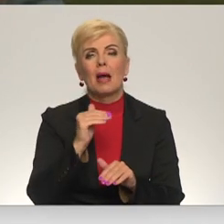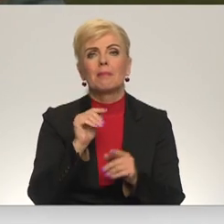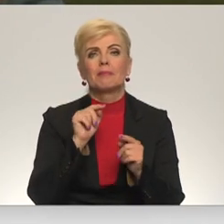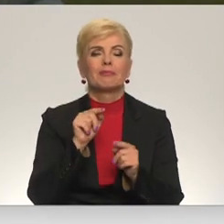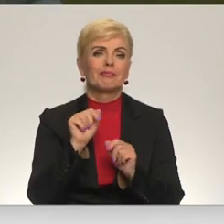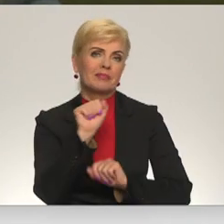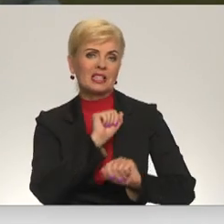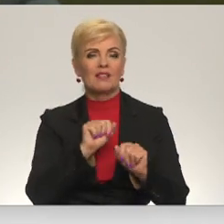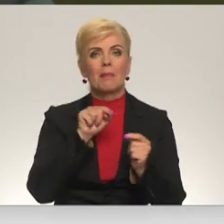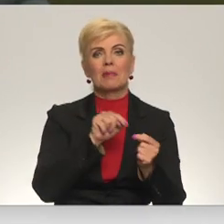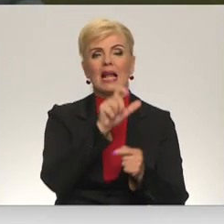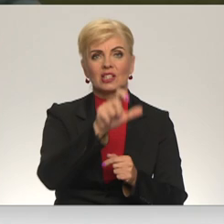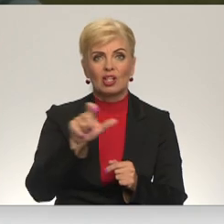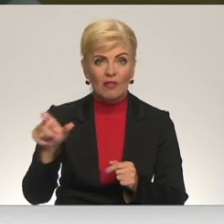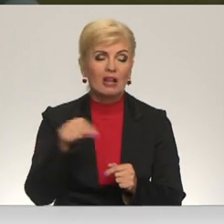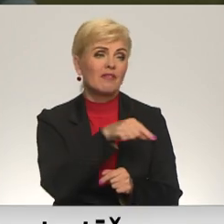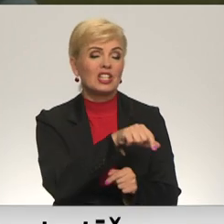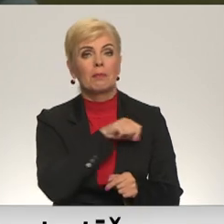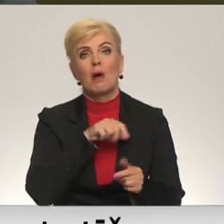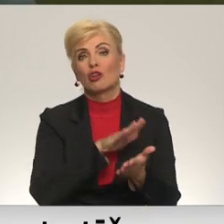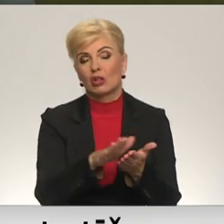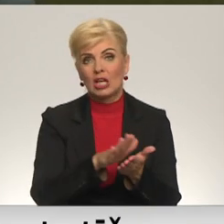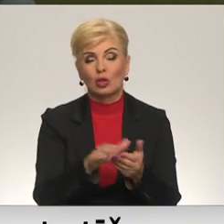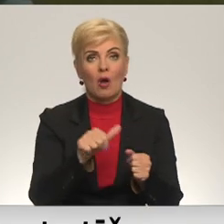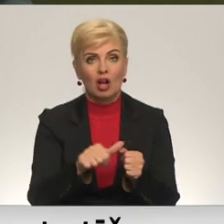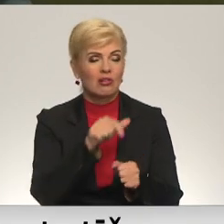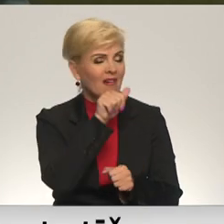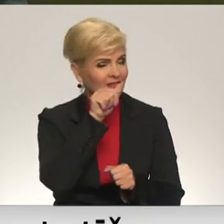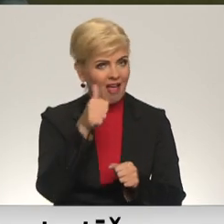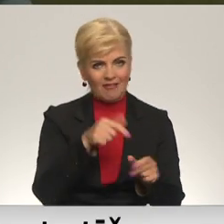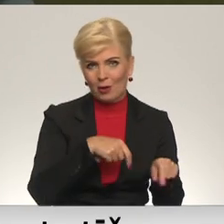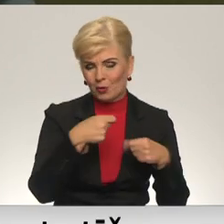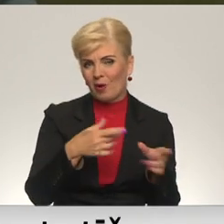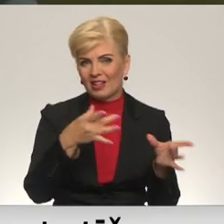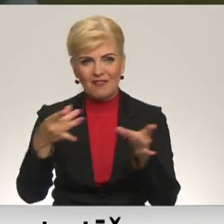gan lielākoties lietojot medikamentus, viņi nevar inficēt citus.